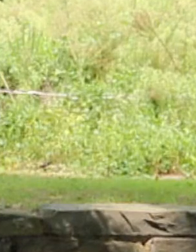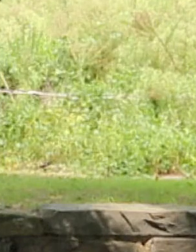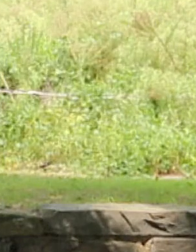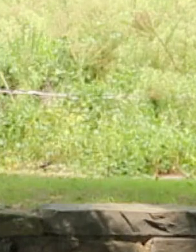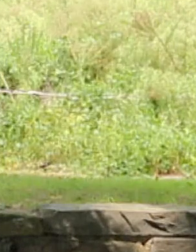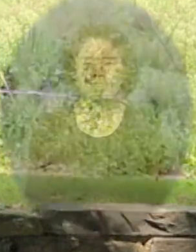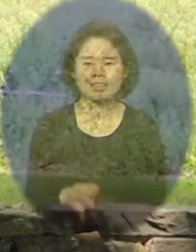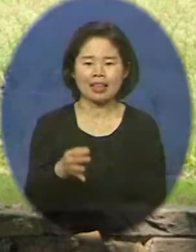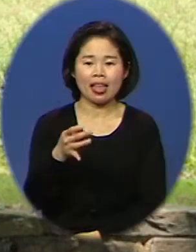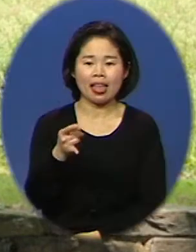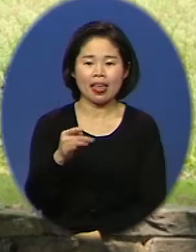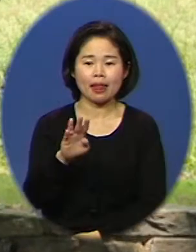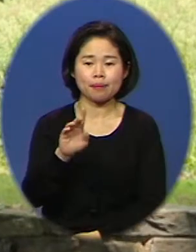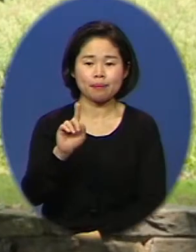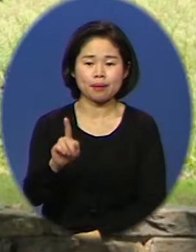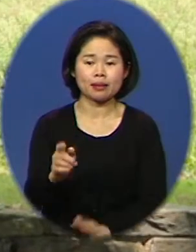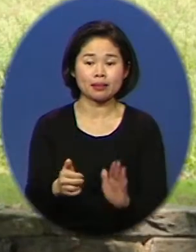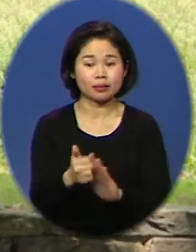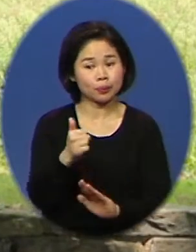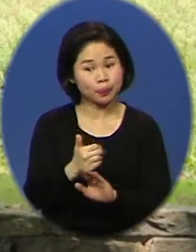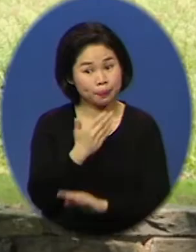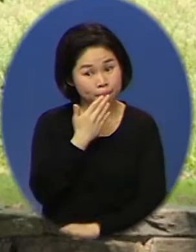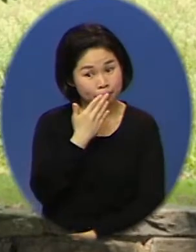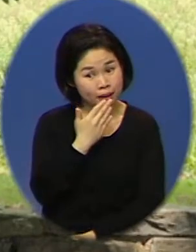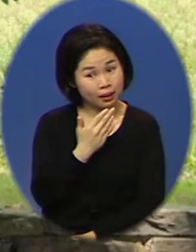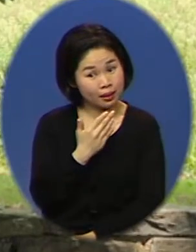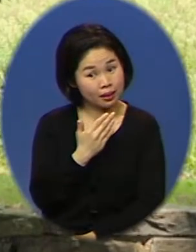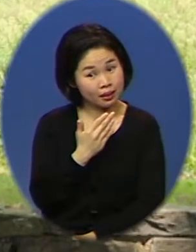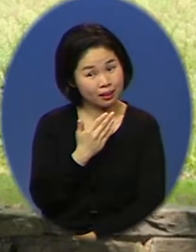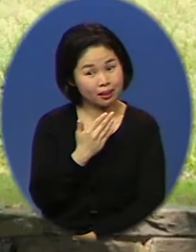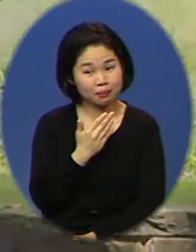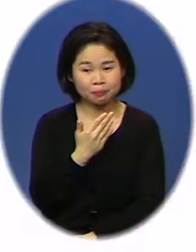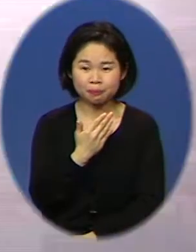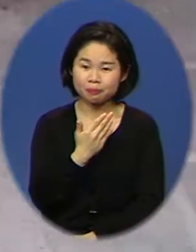에바, 과연 성공할 수 있을까요?